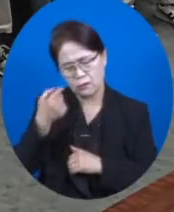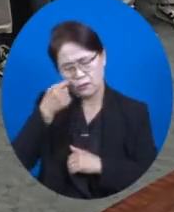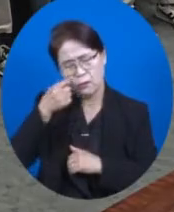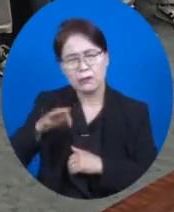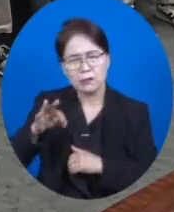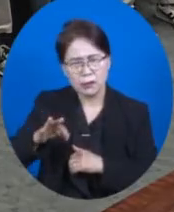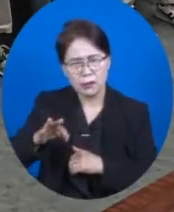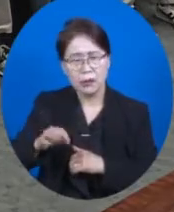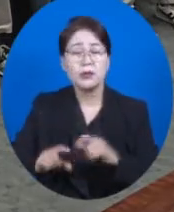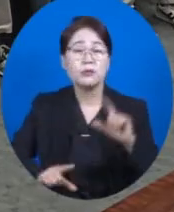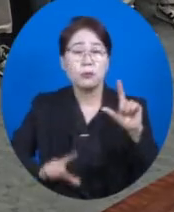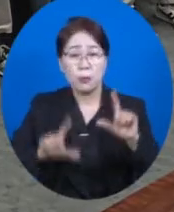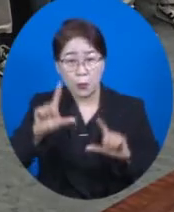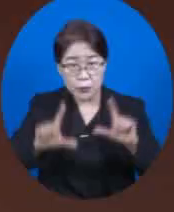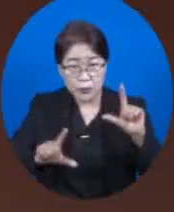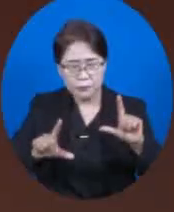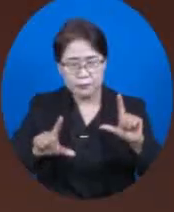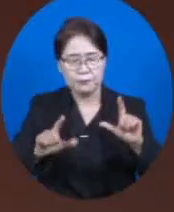말합니다